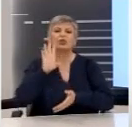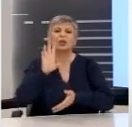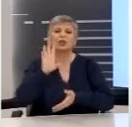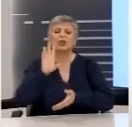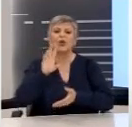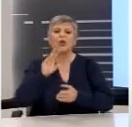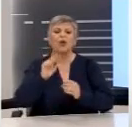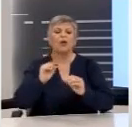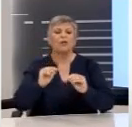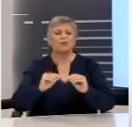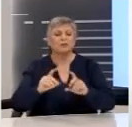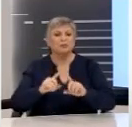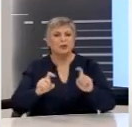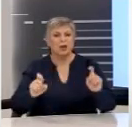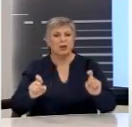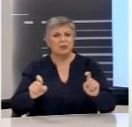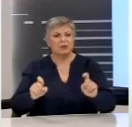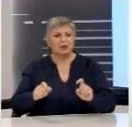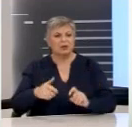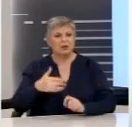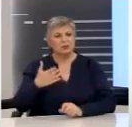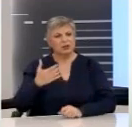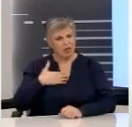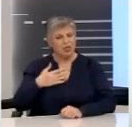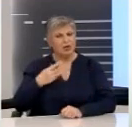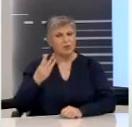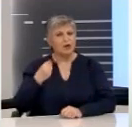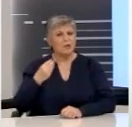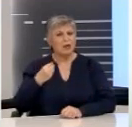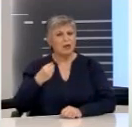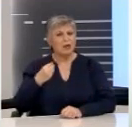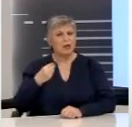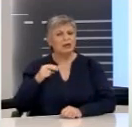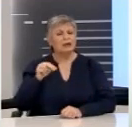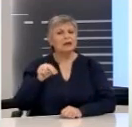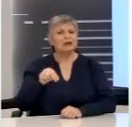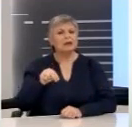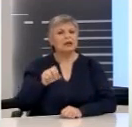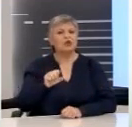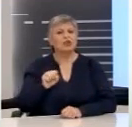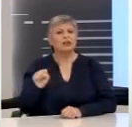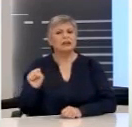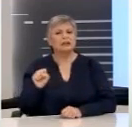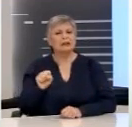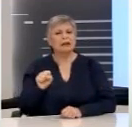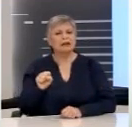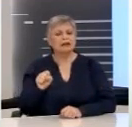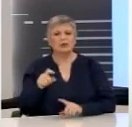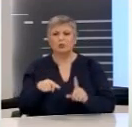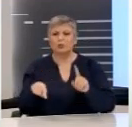Ποιος είναι πραγματικά ο κύριος Ιντιχάκης? Ψάψαμε λίγο με προσοχή